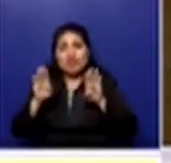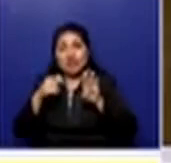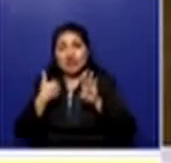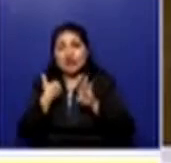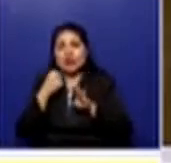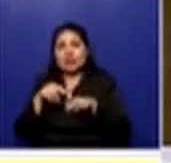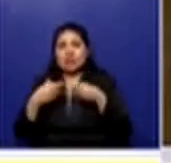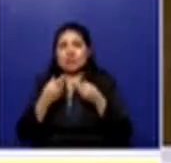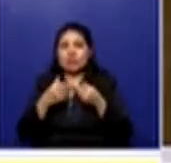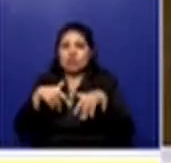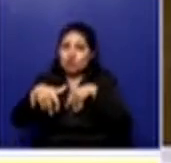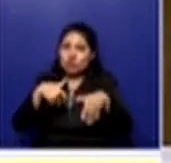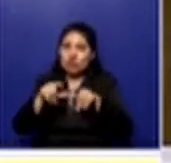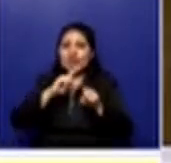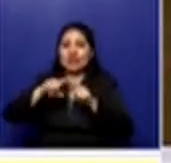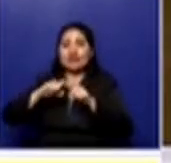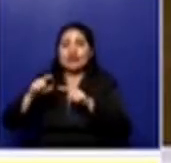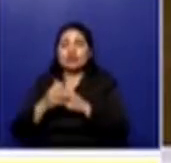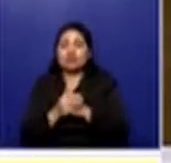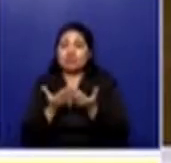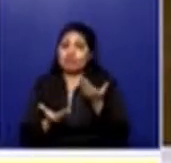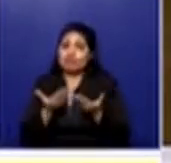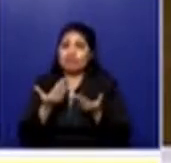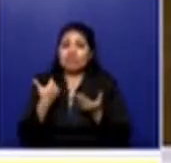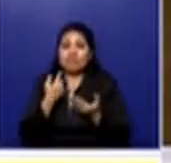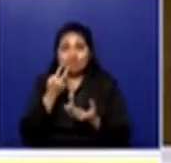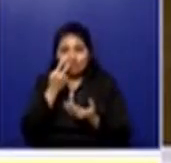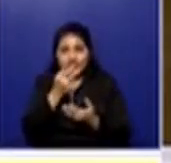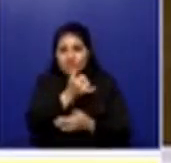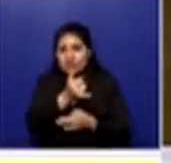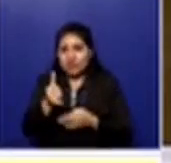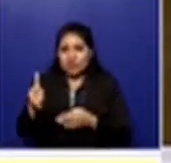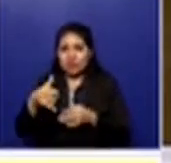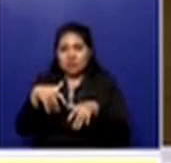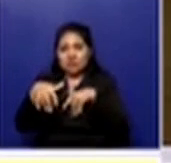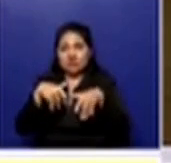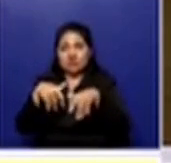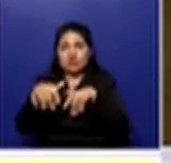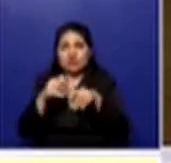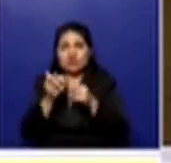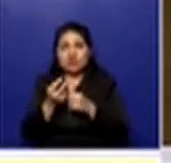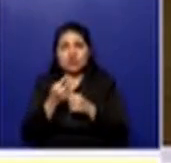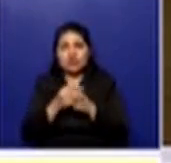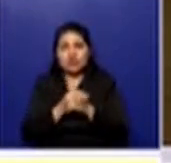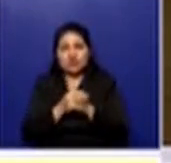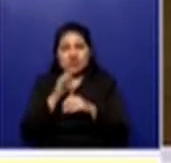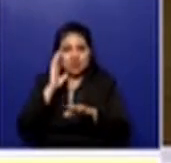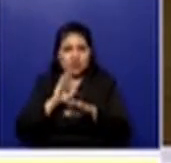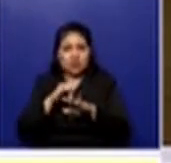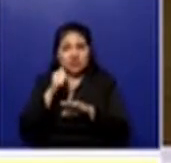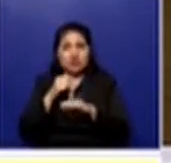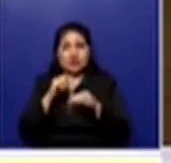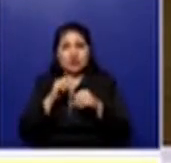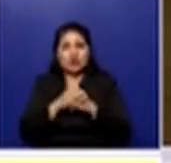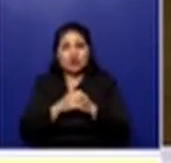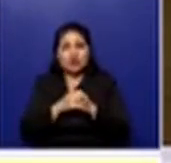ท้องถิ่นต่างๆหรือแม้แต่การไปสำรวจให้เห็นชุมชนท้องถิ่นนะคะที่มีศักยภาพในตัวเองเหล่านี้